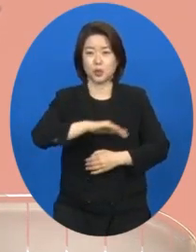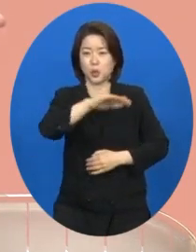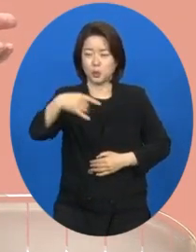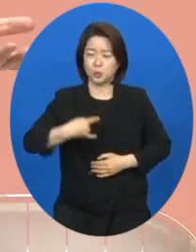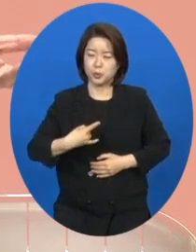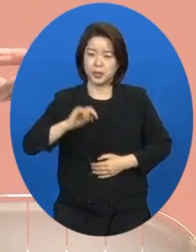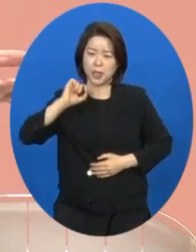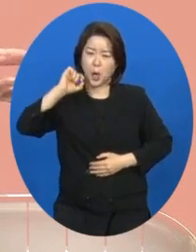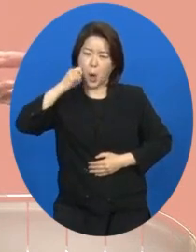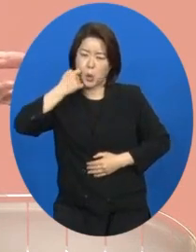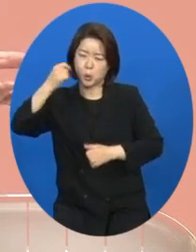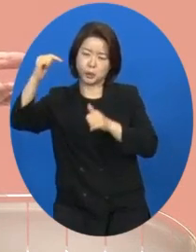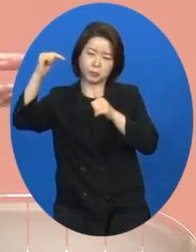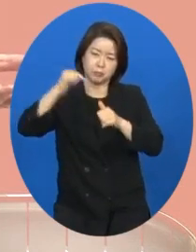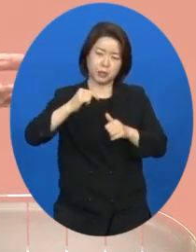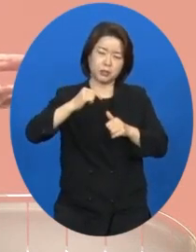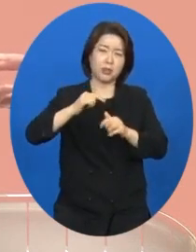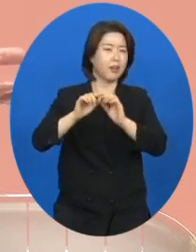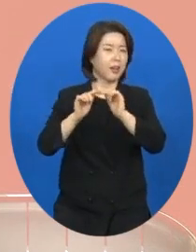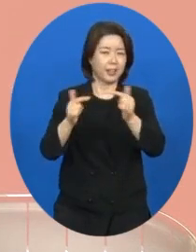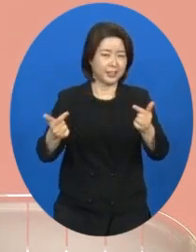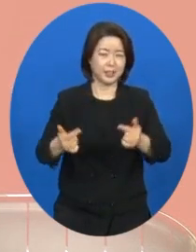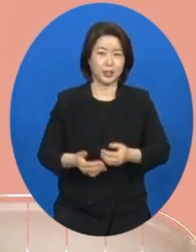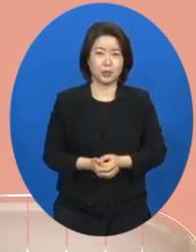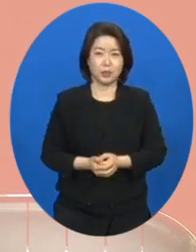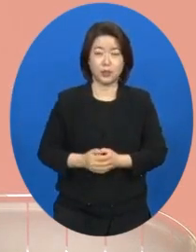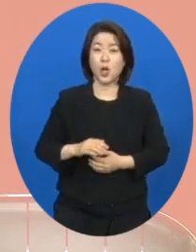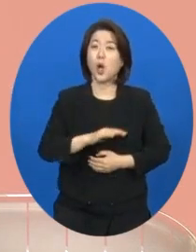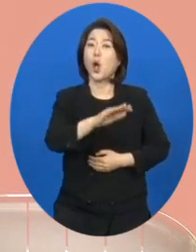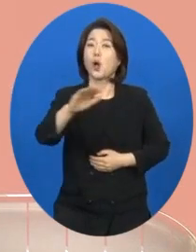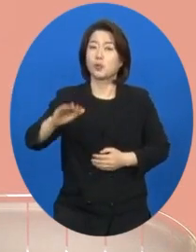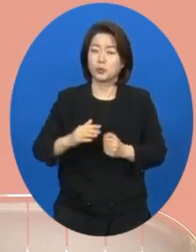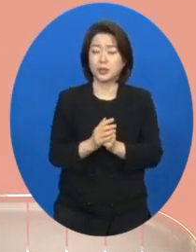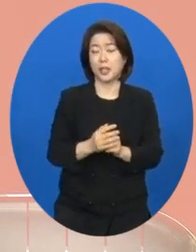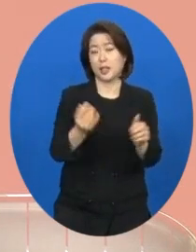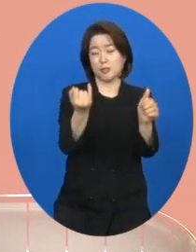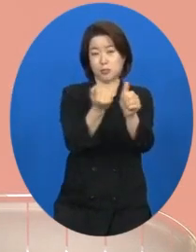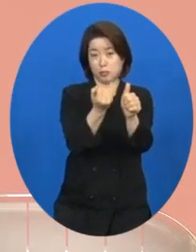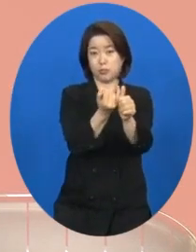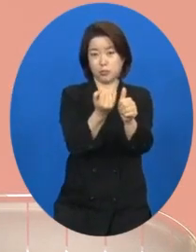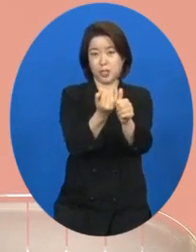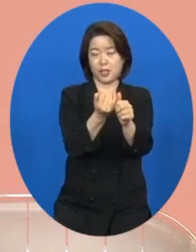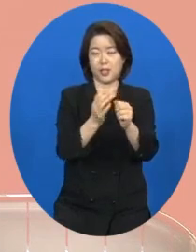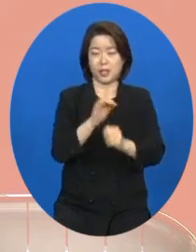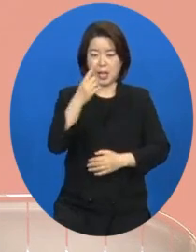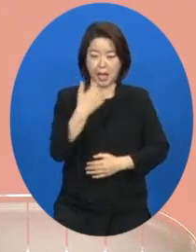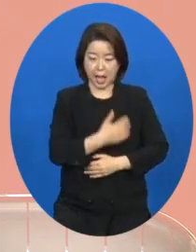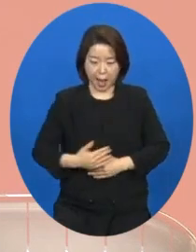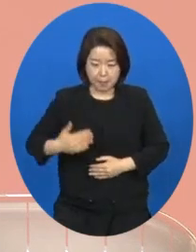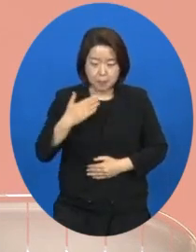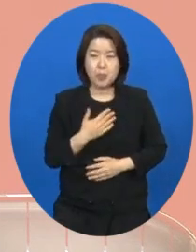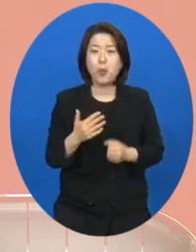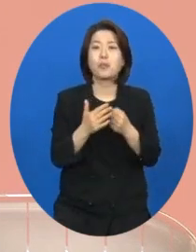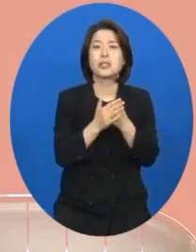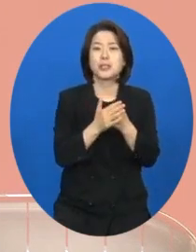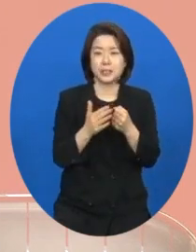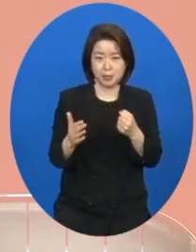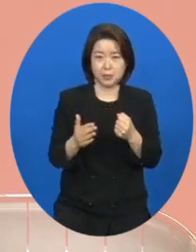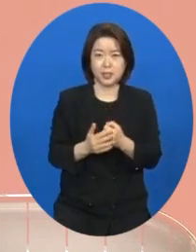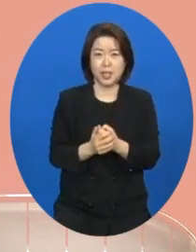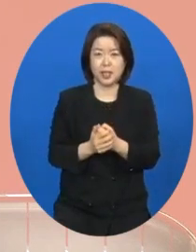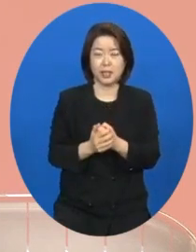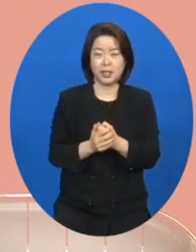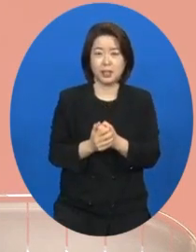어려운 명령을 주신 게 아닙니다. 우리가 부부가 한 몸이니까